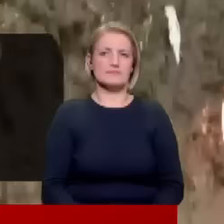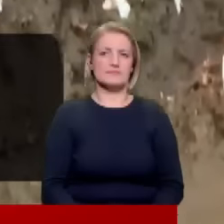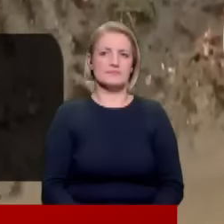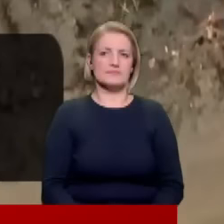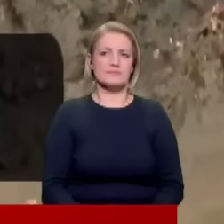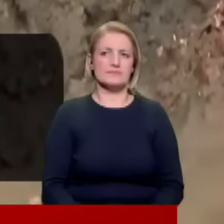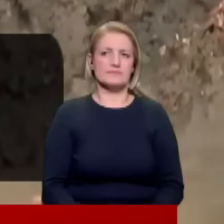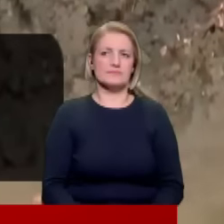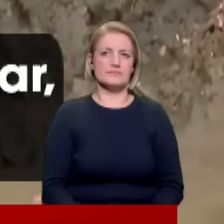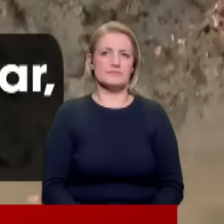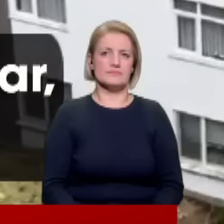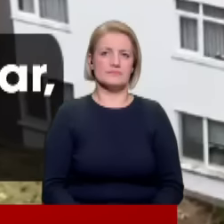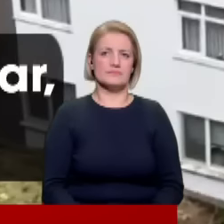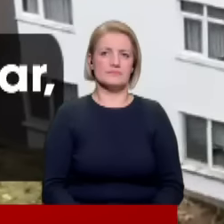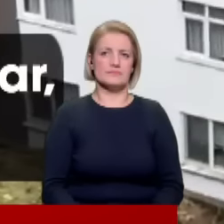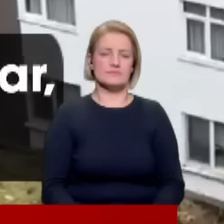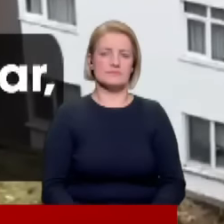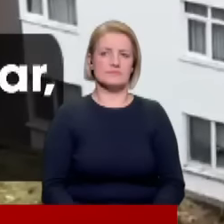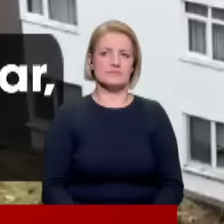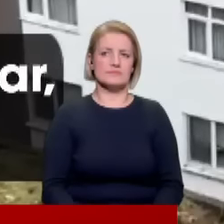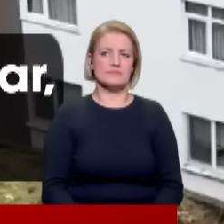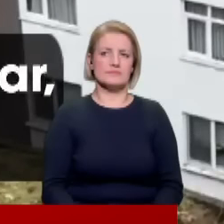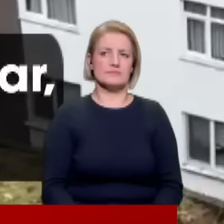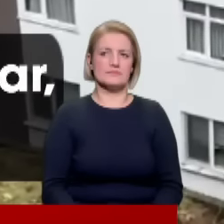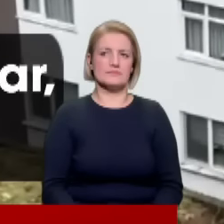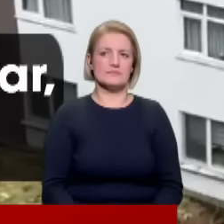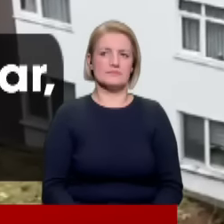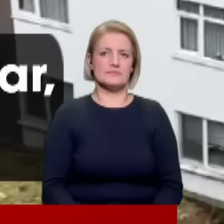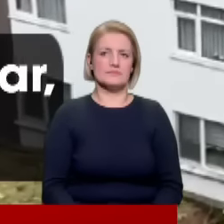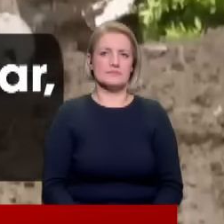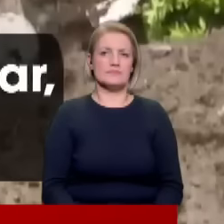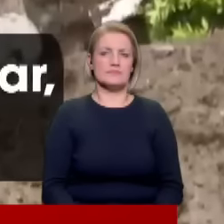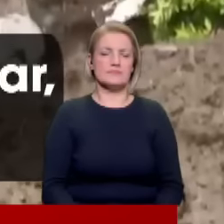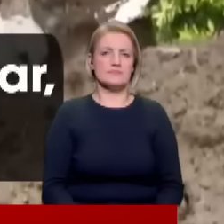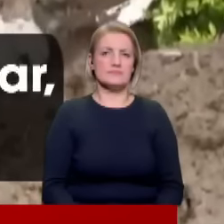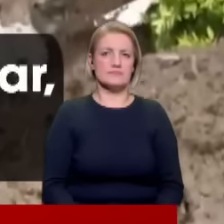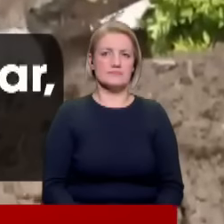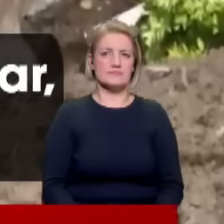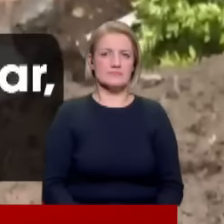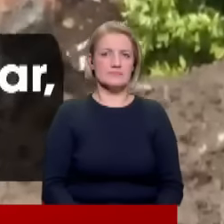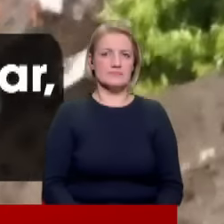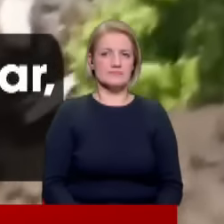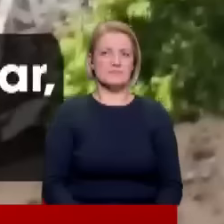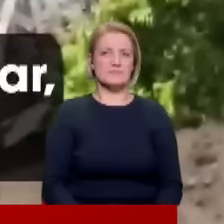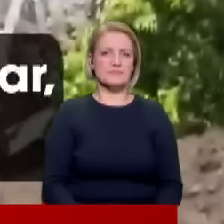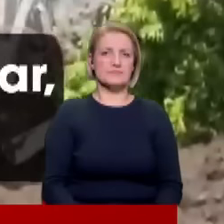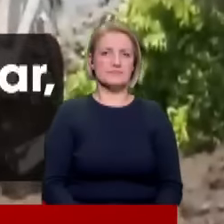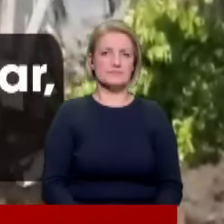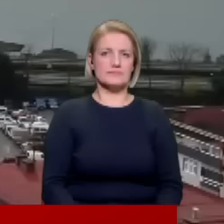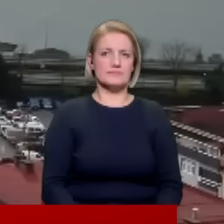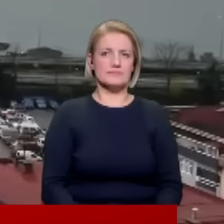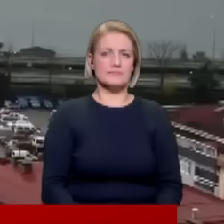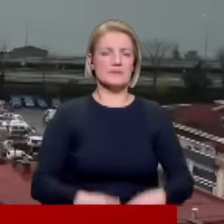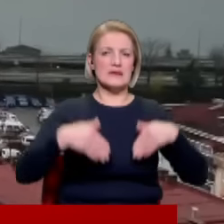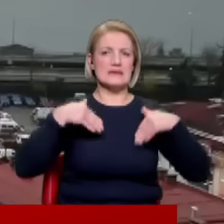artık ev yapma mantığını buralarda bırakmak lazım. Yani artık jeologlar var. bu konularda bilimsel destek